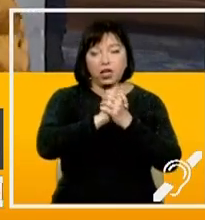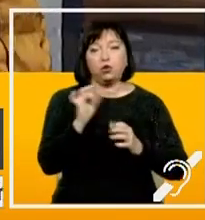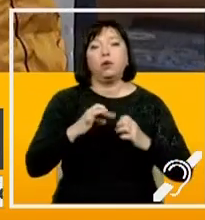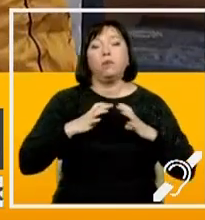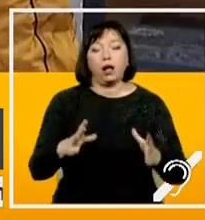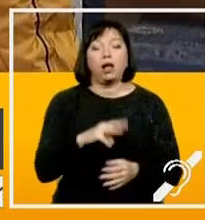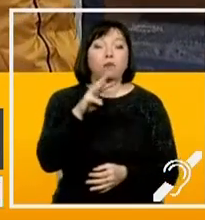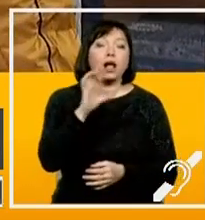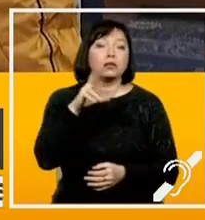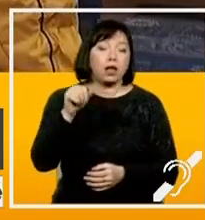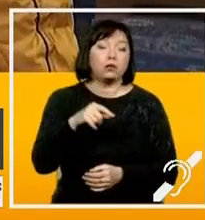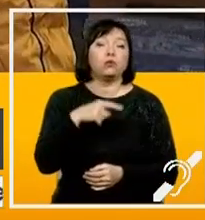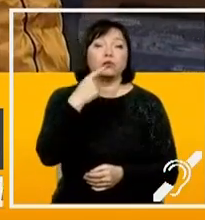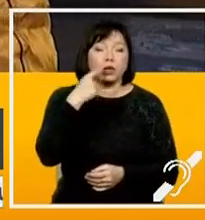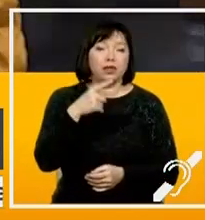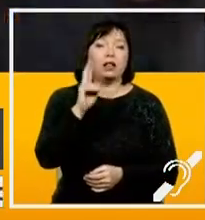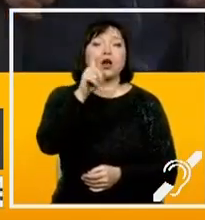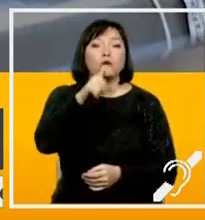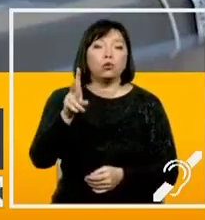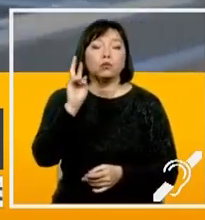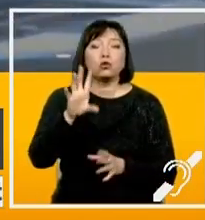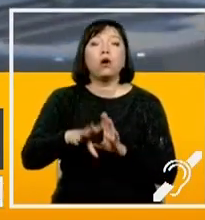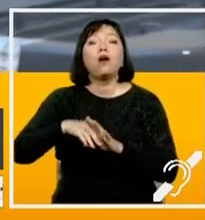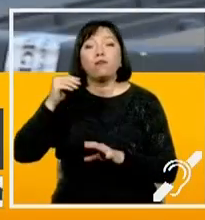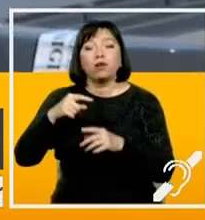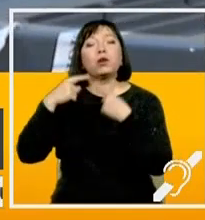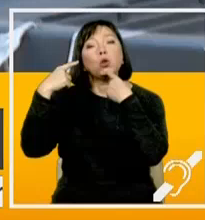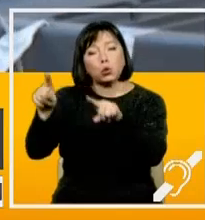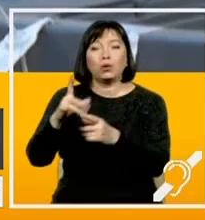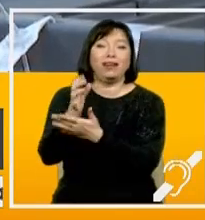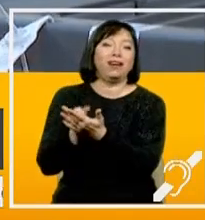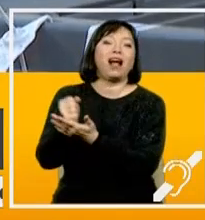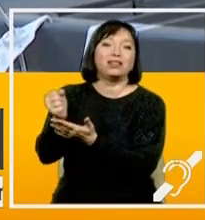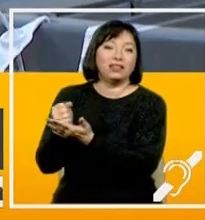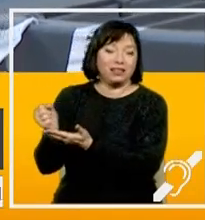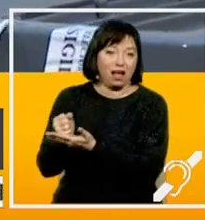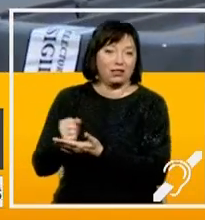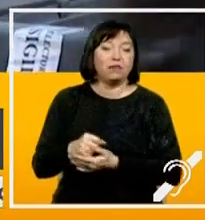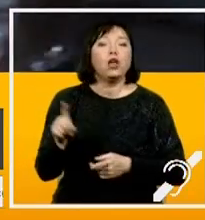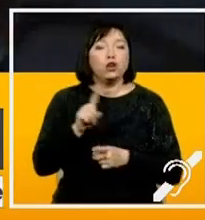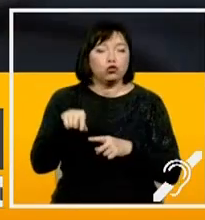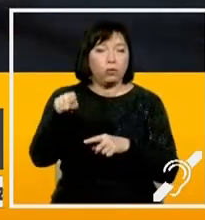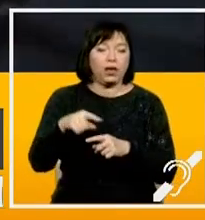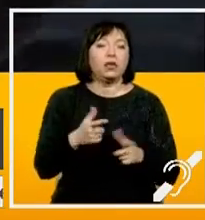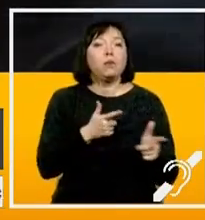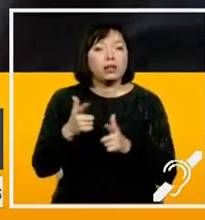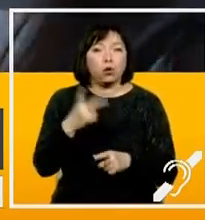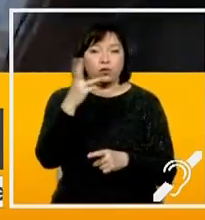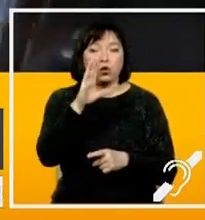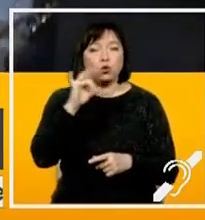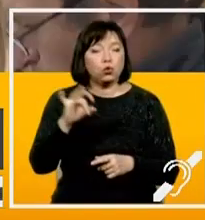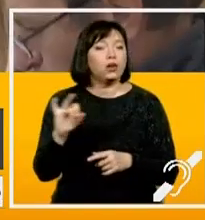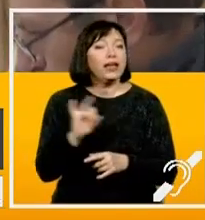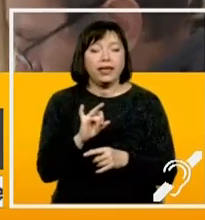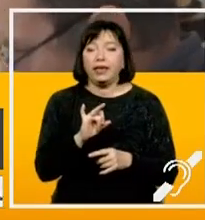Maia Sandu a făcut apel și către alegătorii care au ales ieri alți candidați înscriși în cursă să se mobilizeze în turul 2 și să nu